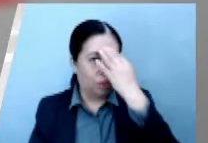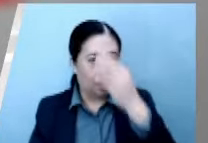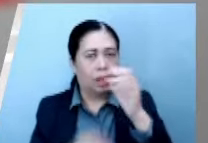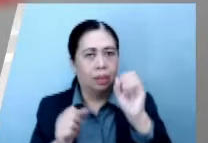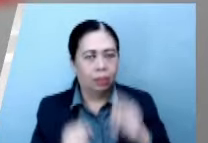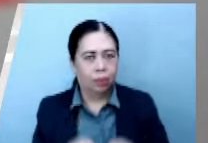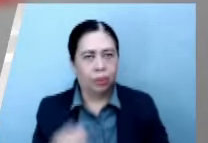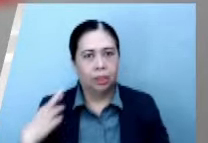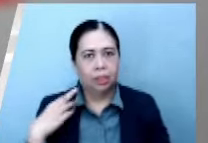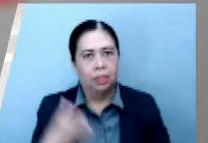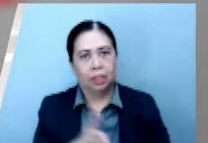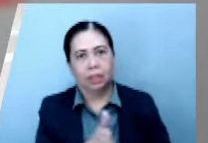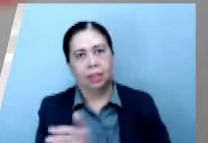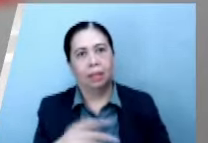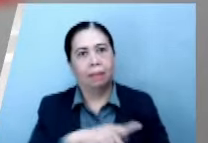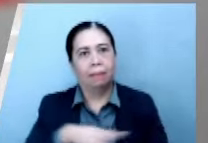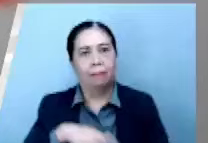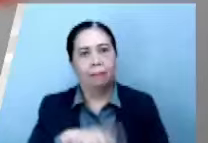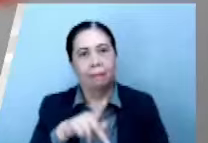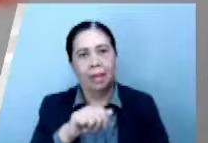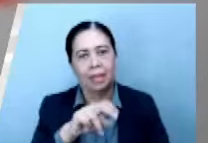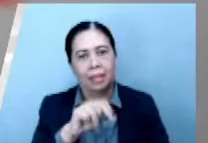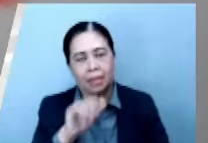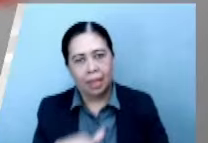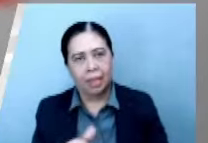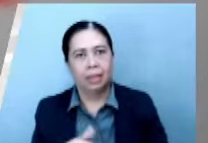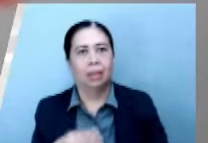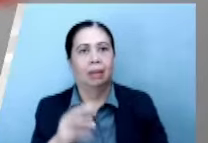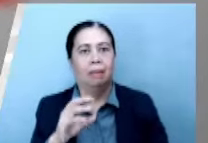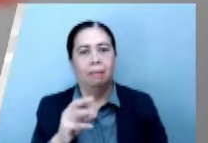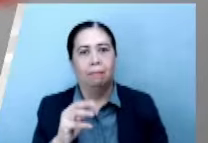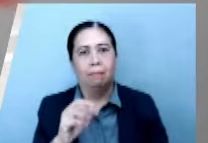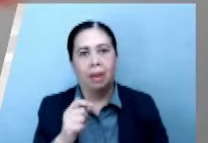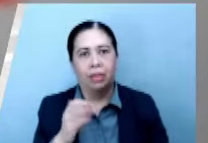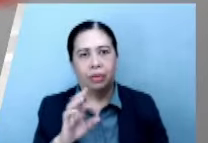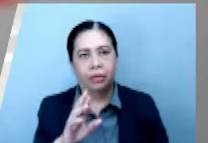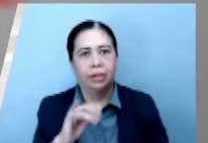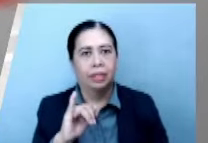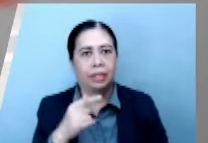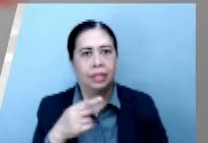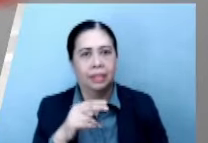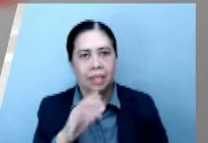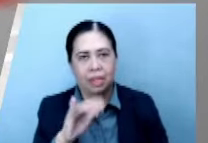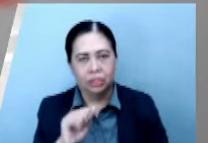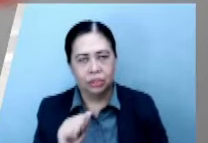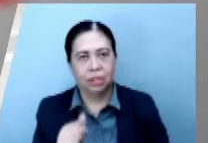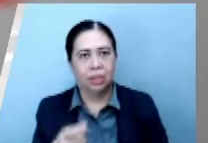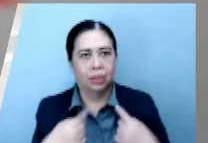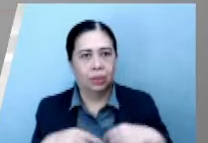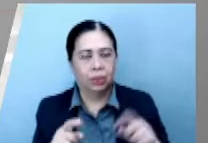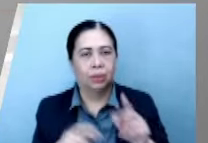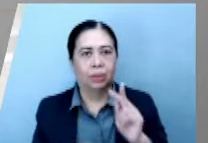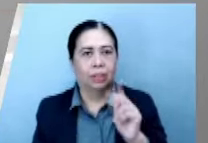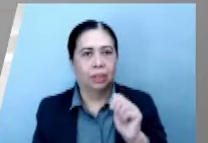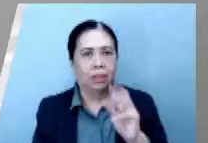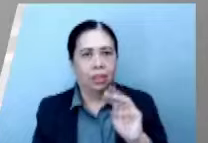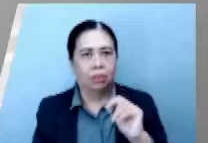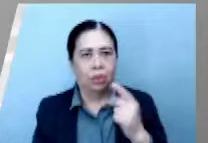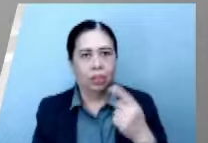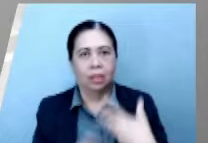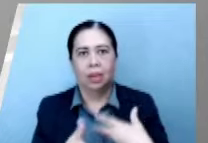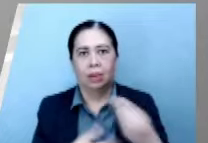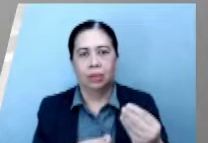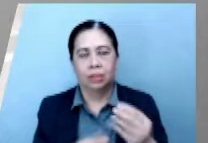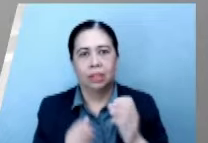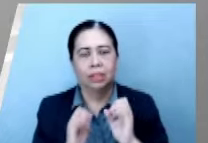Panay Avenue o sa Mother Ignacia para lusot sa 11th Jamboree papuntang Kamuning palabas ng EDSA. Pwede rin kumanan